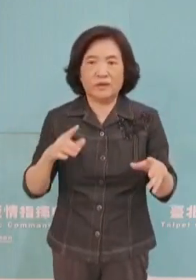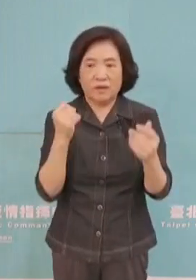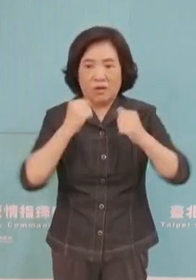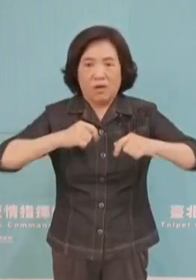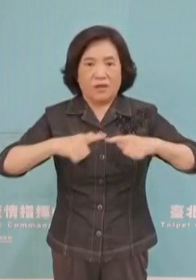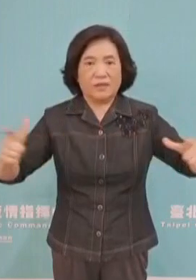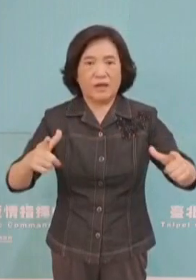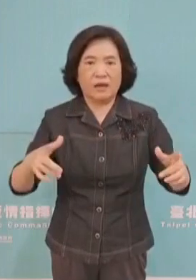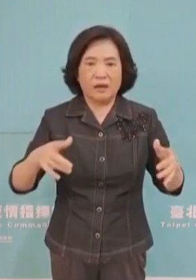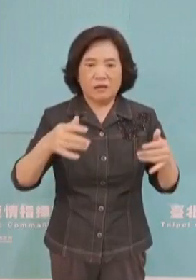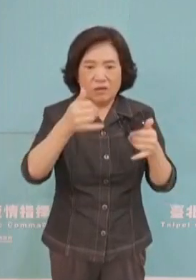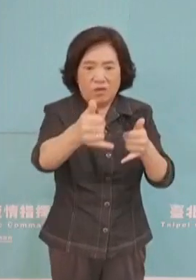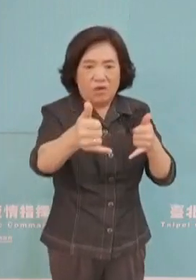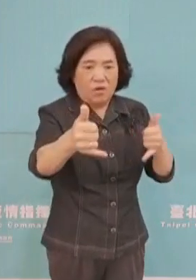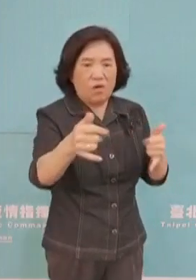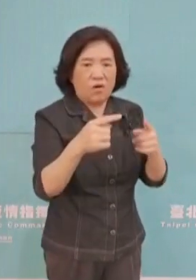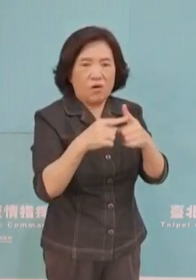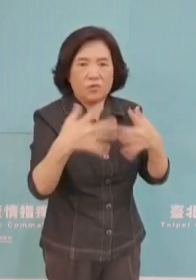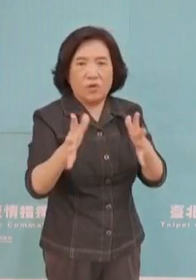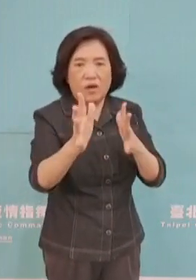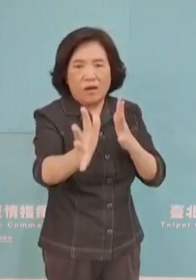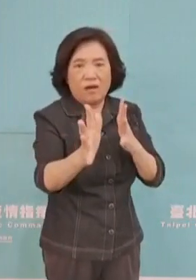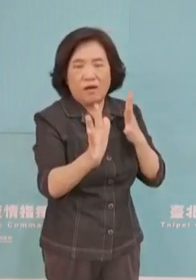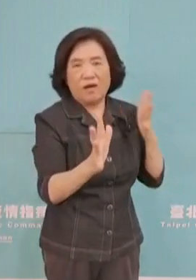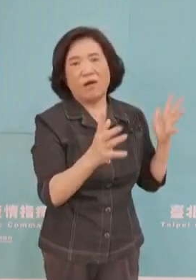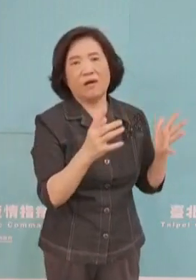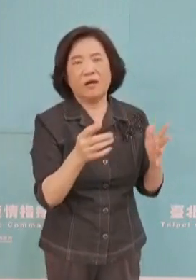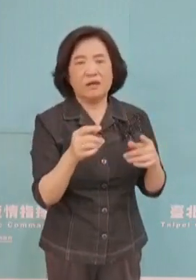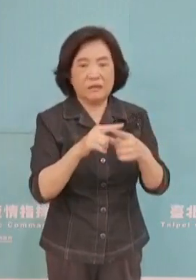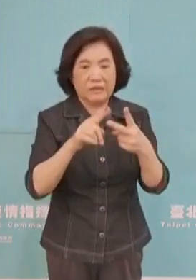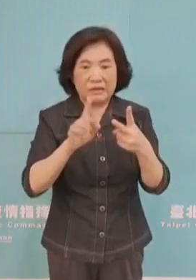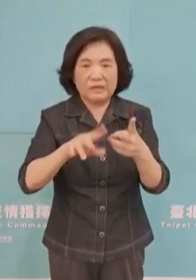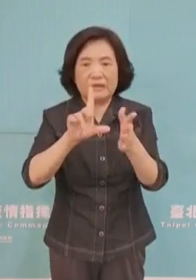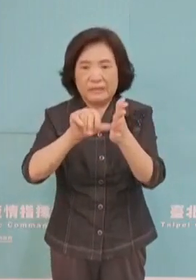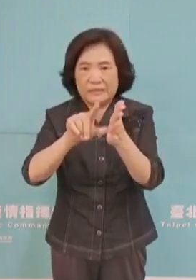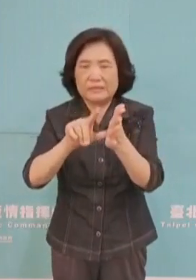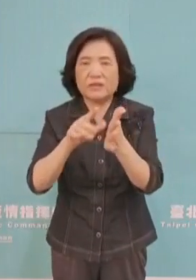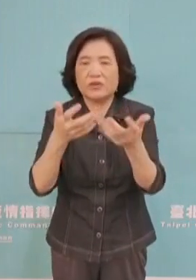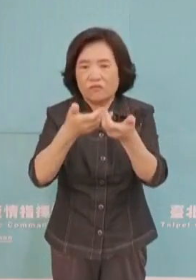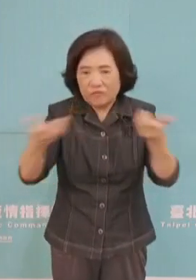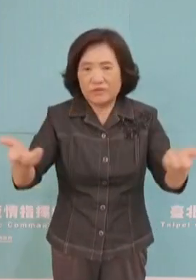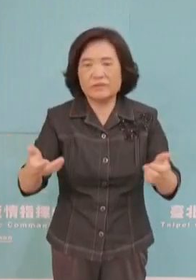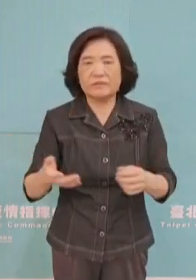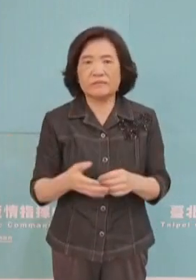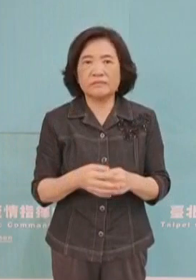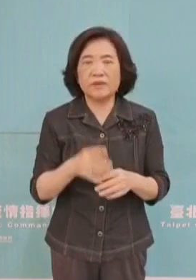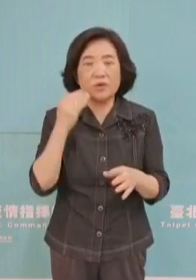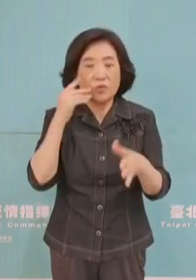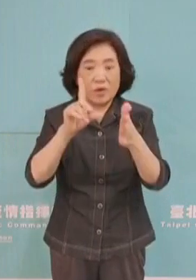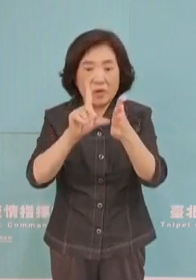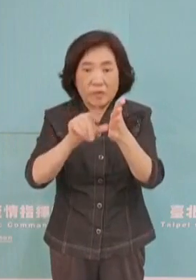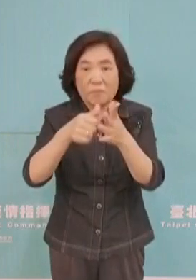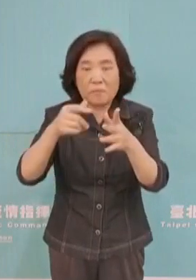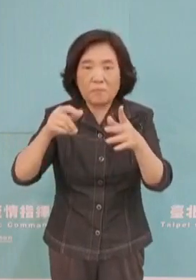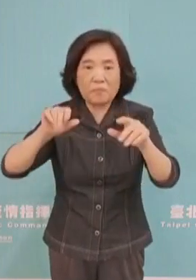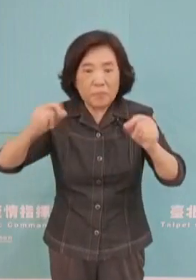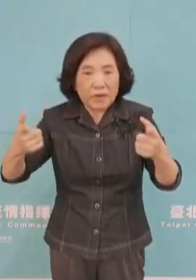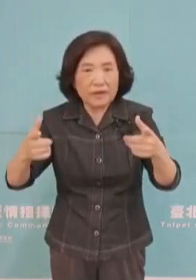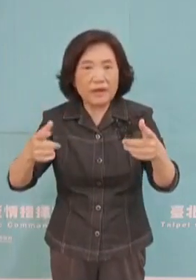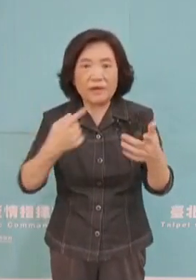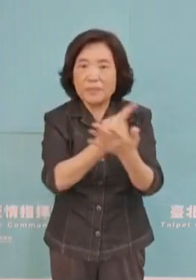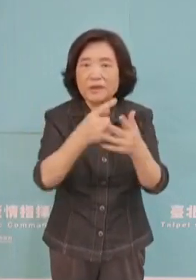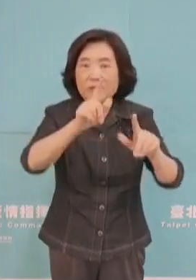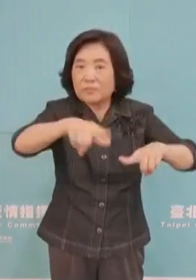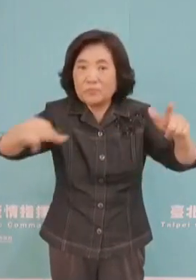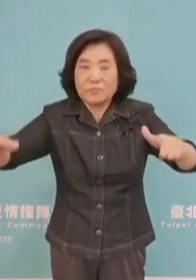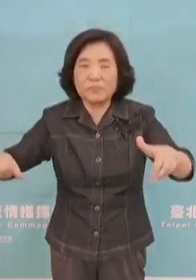大，才有办法做这种叫空间的隔离。另外一个叫时间的隔离，因为你只要在不同的时间来，你知道吗？我